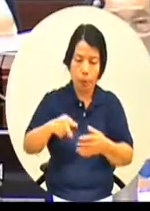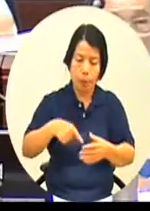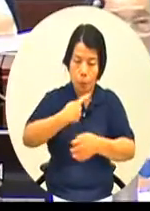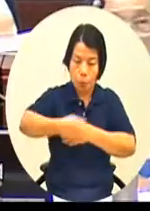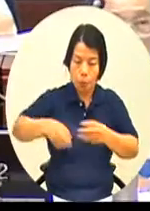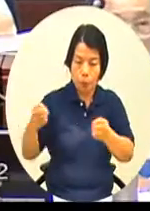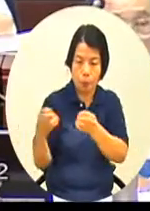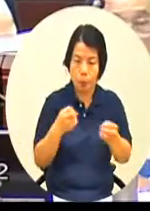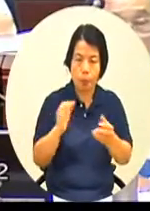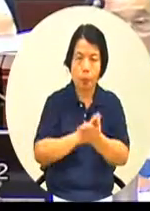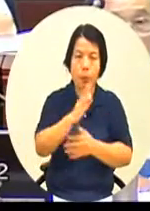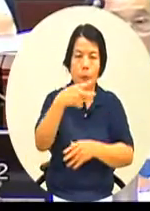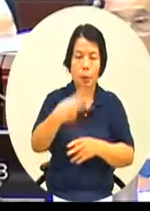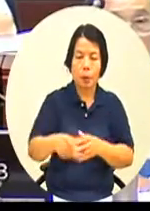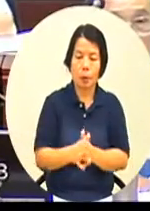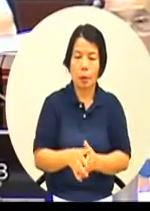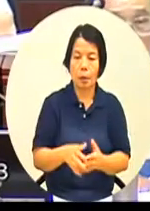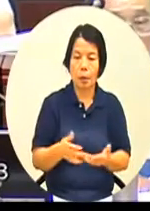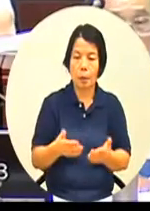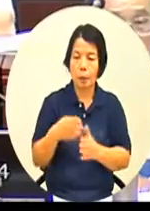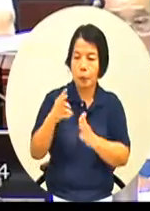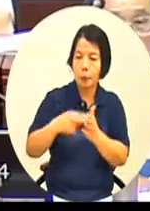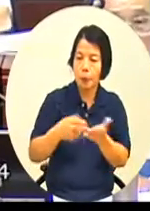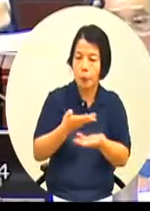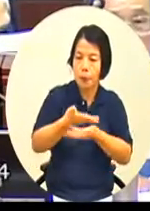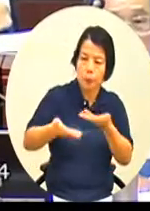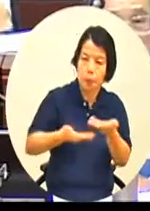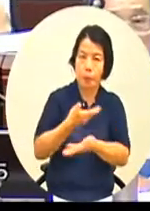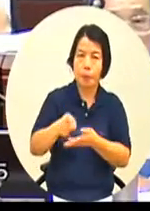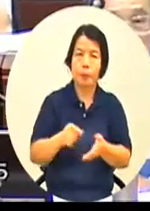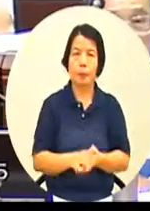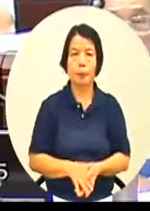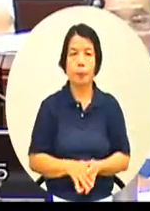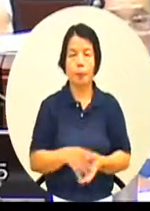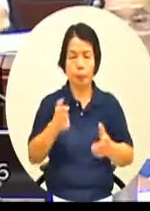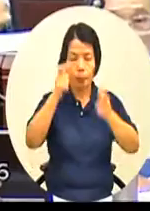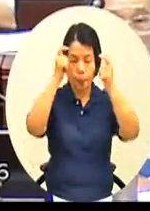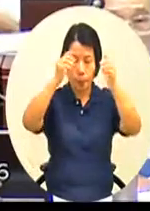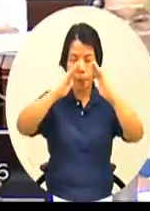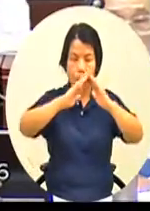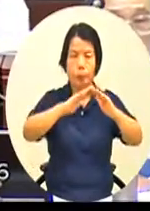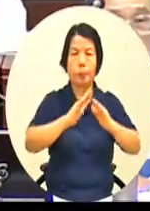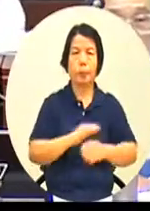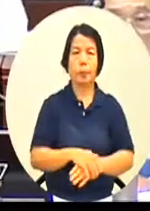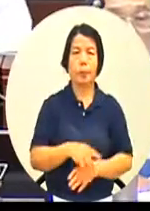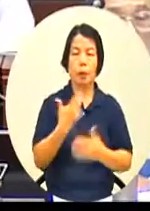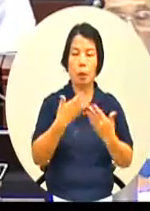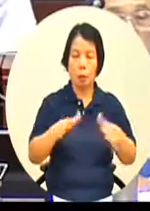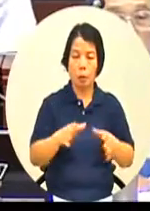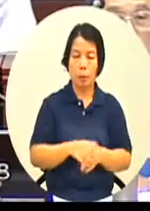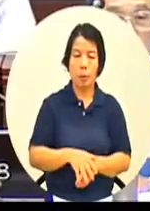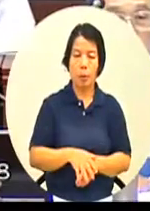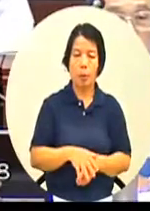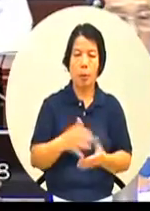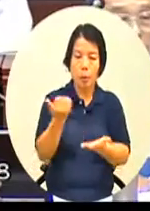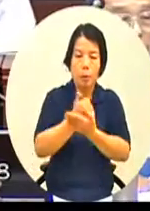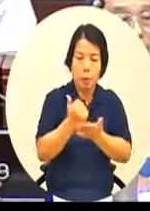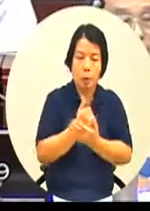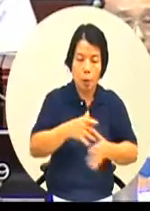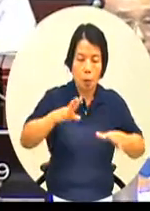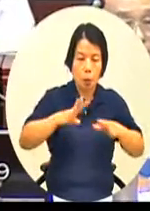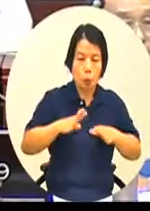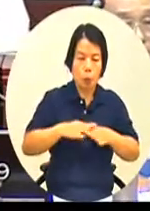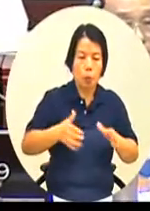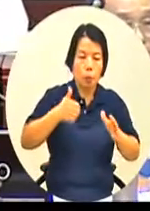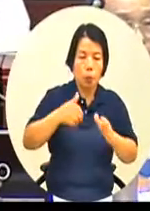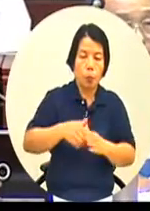然后大家来互相说服啊。我等一下讲高雄市还有更进一步了，高雄市还请官员进来说，哎，你